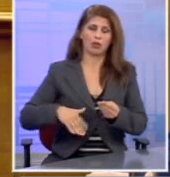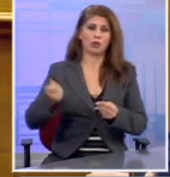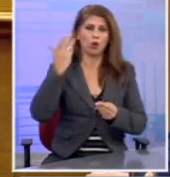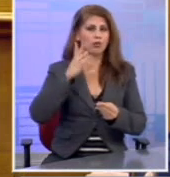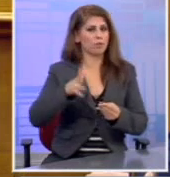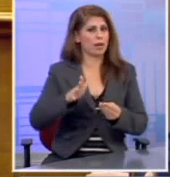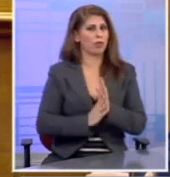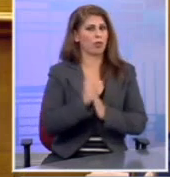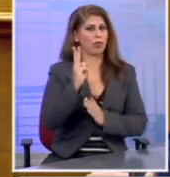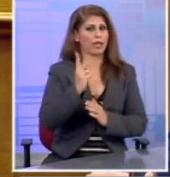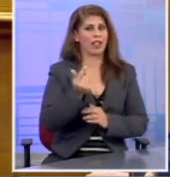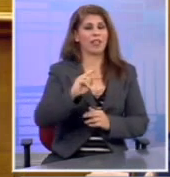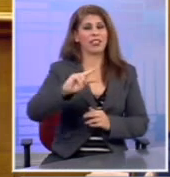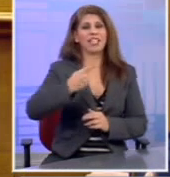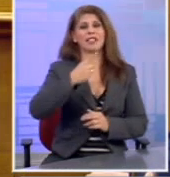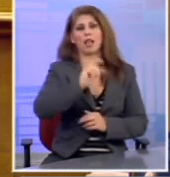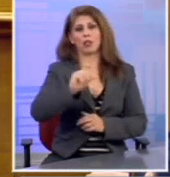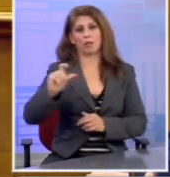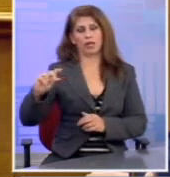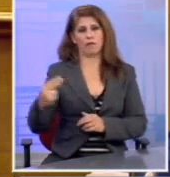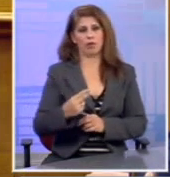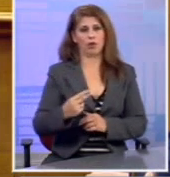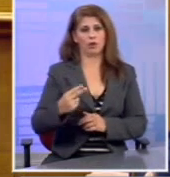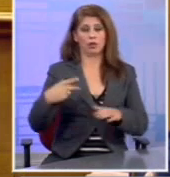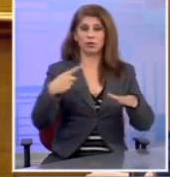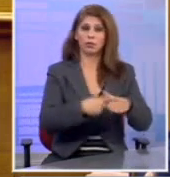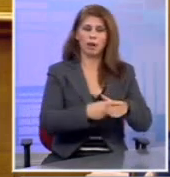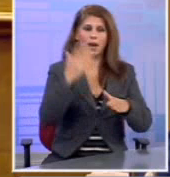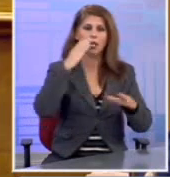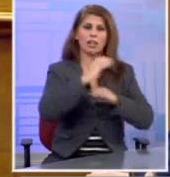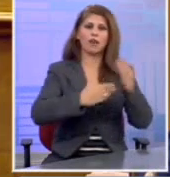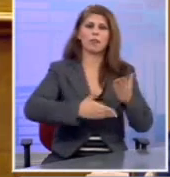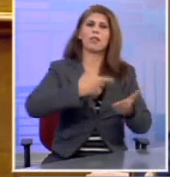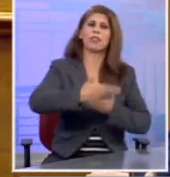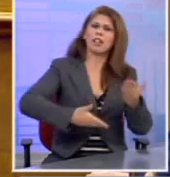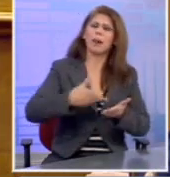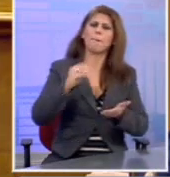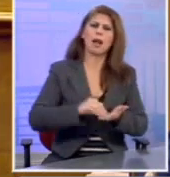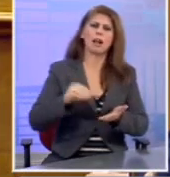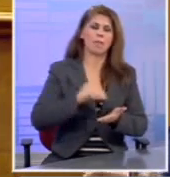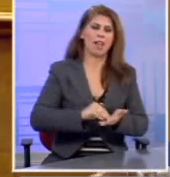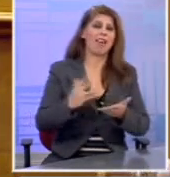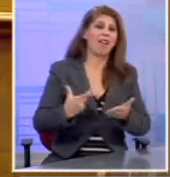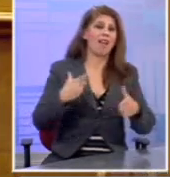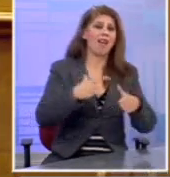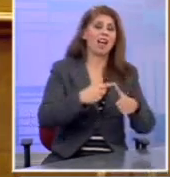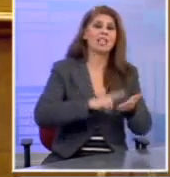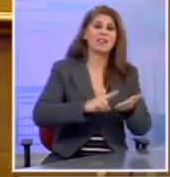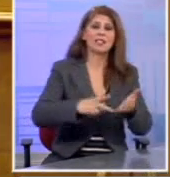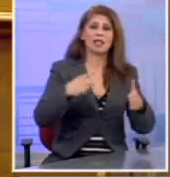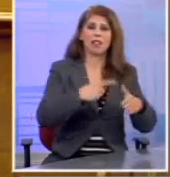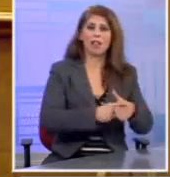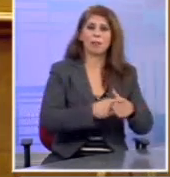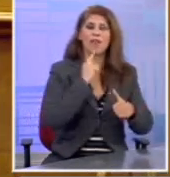ευρώ. Και οι τράπεζες βέβαια ανακεφαλοποιήθηκαν πολλάκις, τα ταμεία όμως μείναν με τα ελλείμματα.